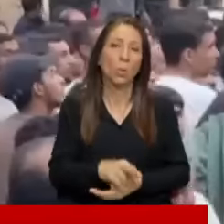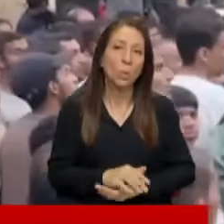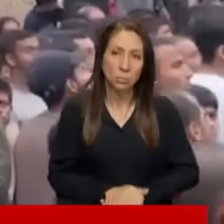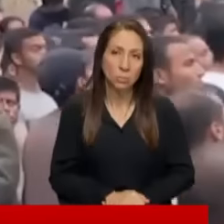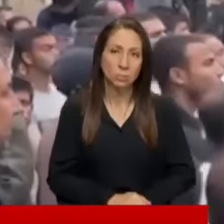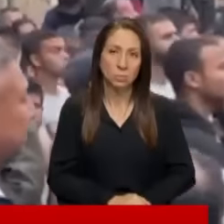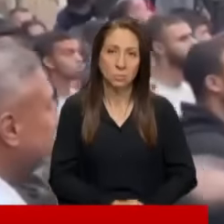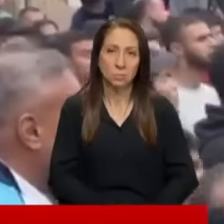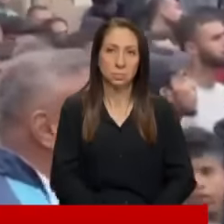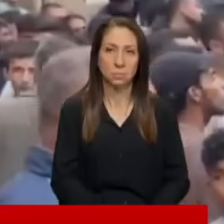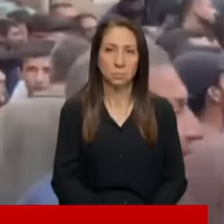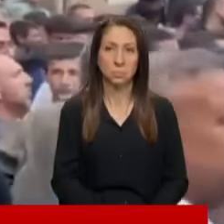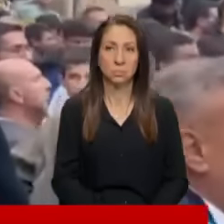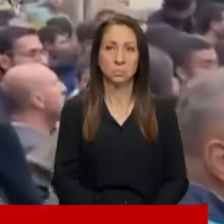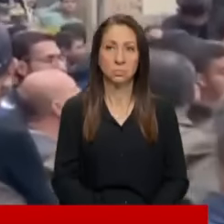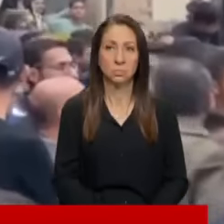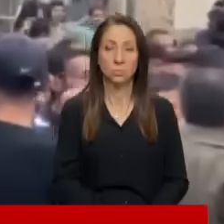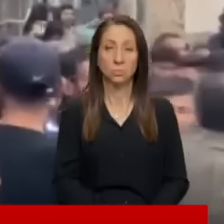kaybediyor.